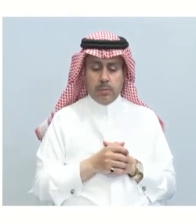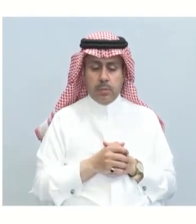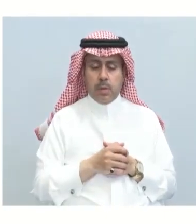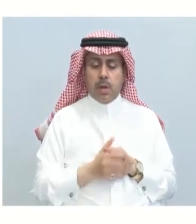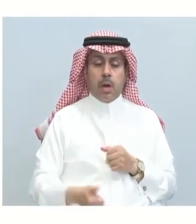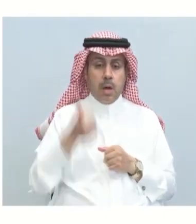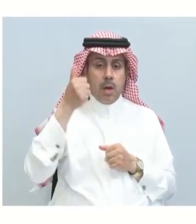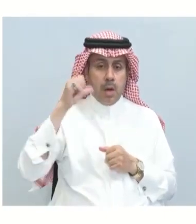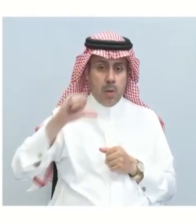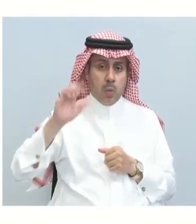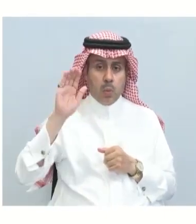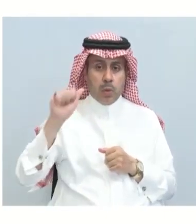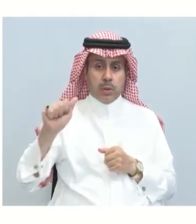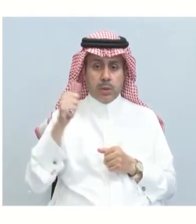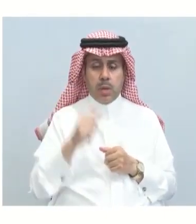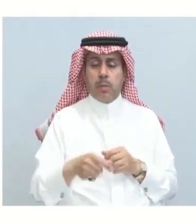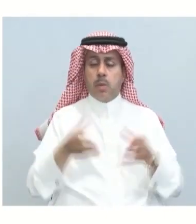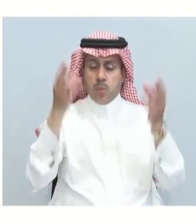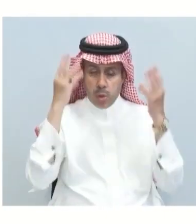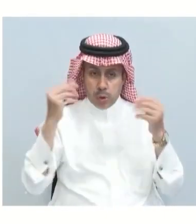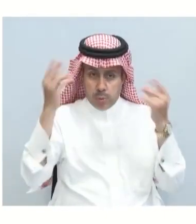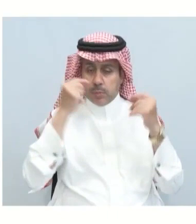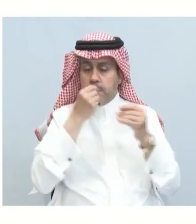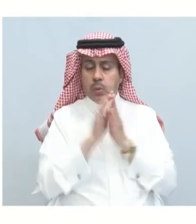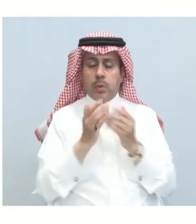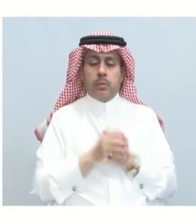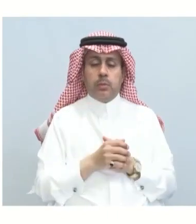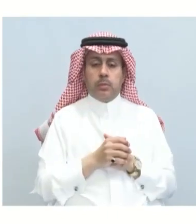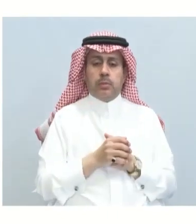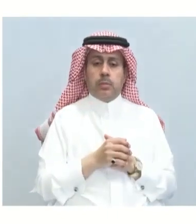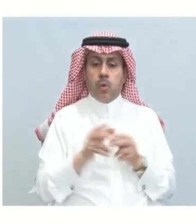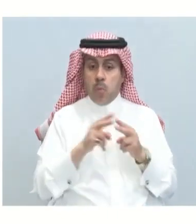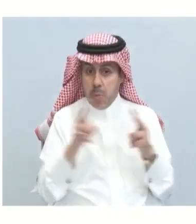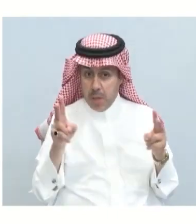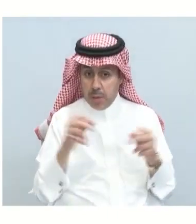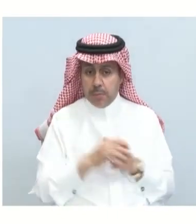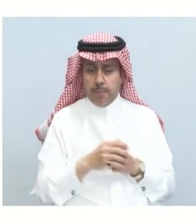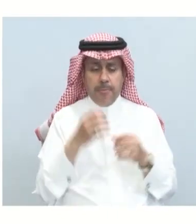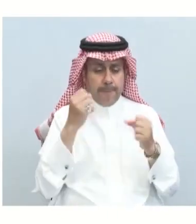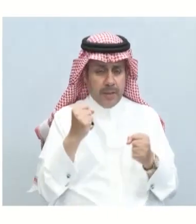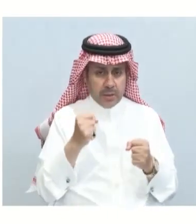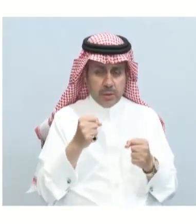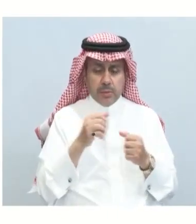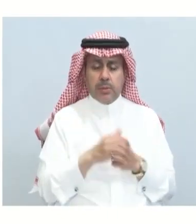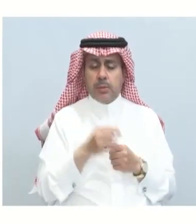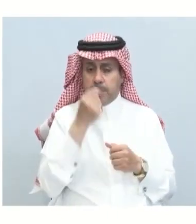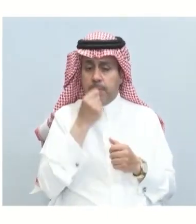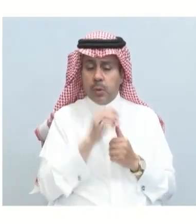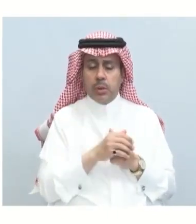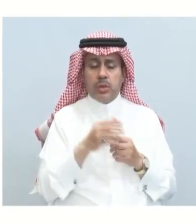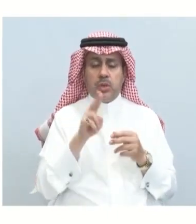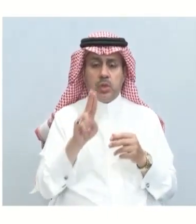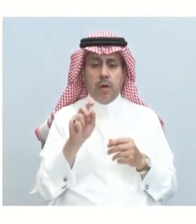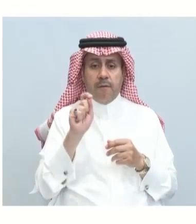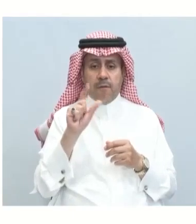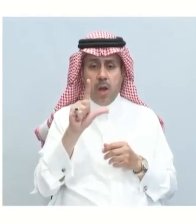اوصى بذلك بمراجعه القران و را واخبر عليه الصلاه والسلام انه شد تفلتا من الابل في